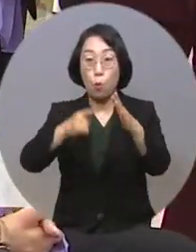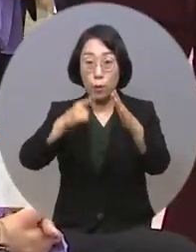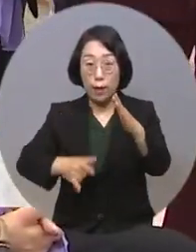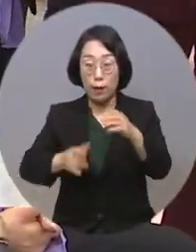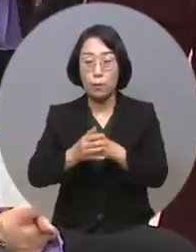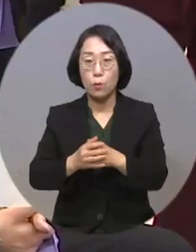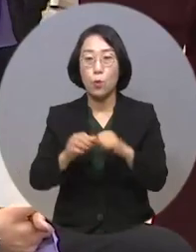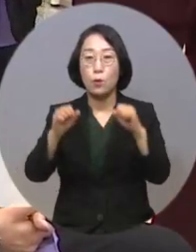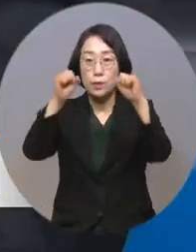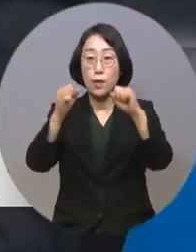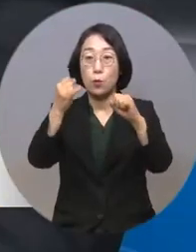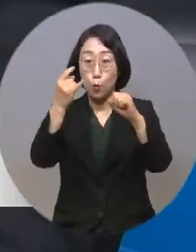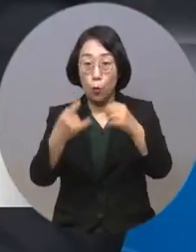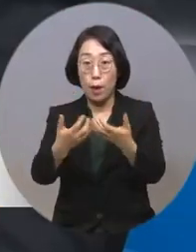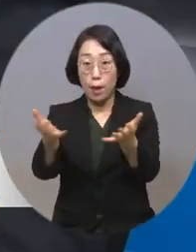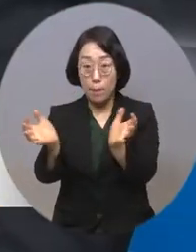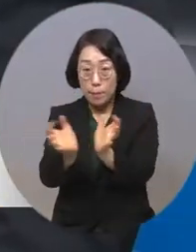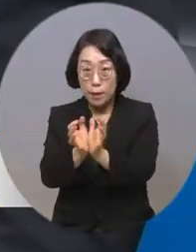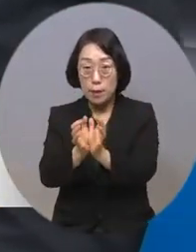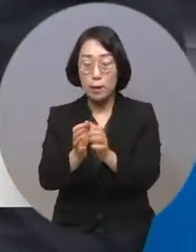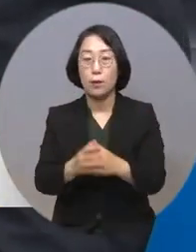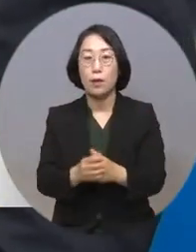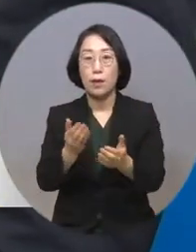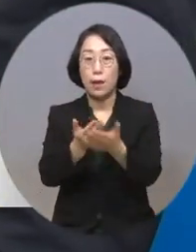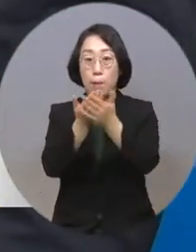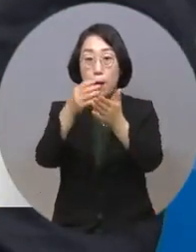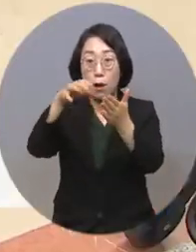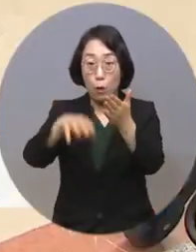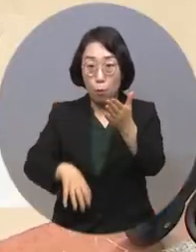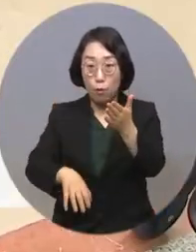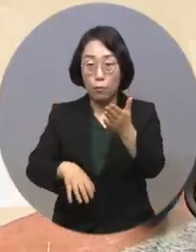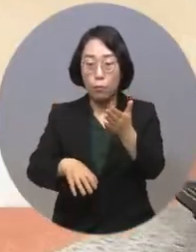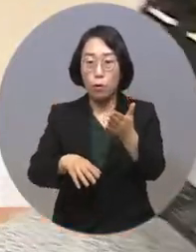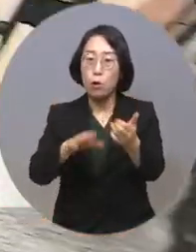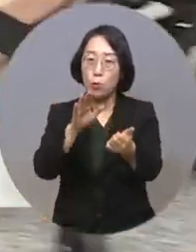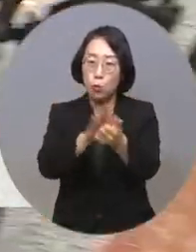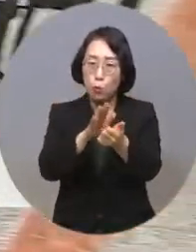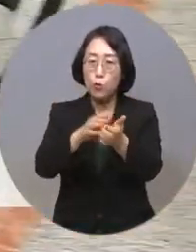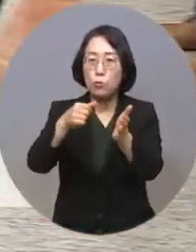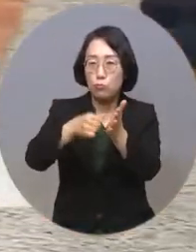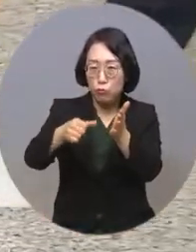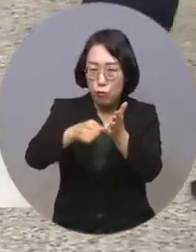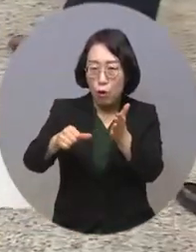대한장애인체육회, 한국장애인개발원은 다양한 보조공학기기와